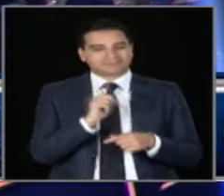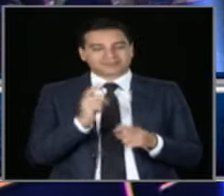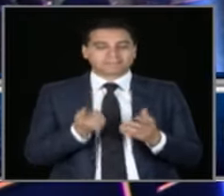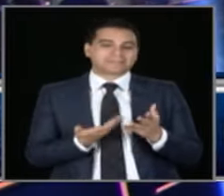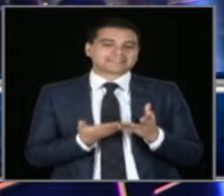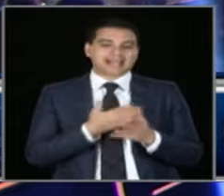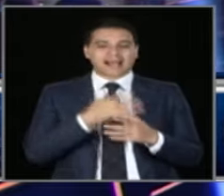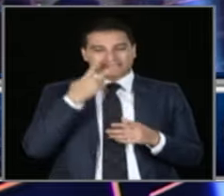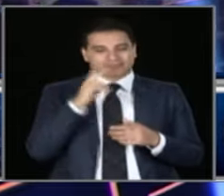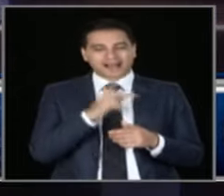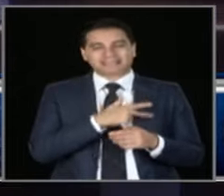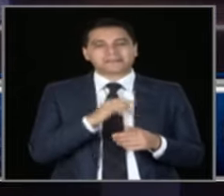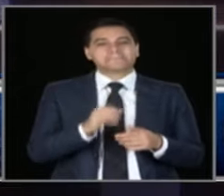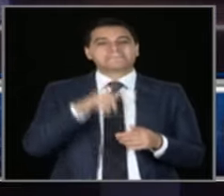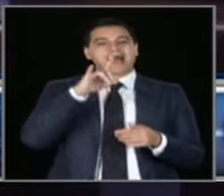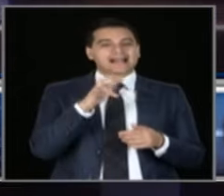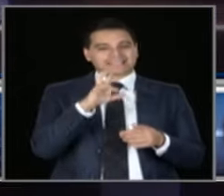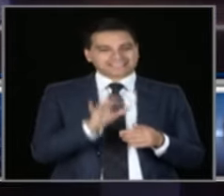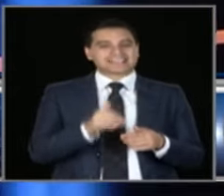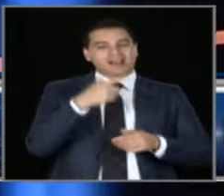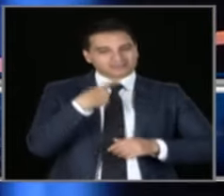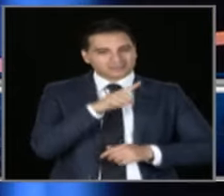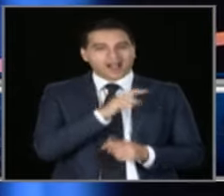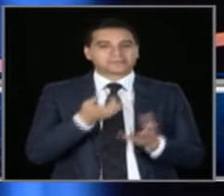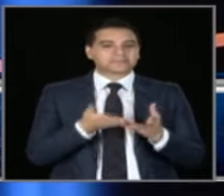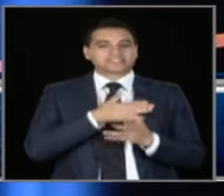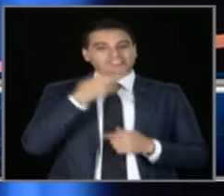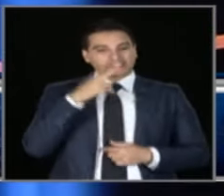مروة؟ فعلا في ماليزيا زي ما قلتي. ما